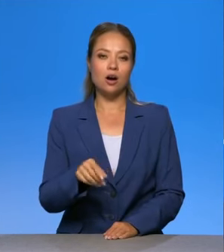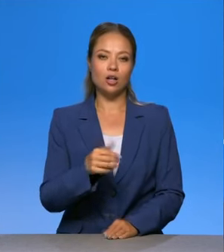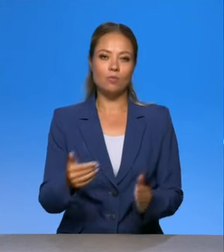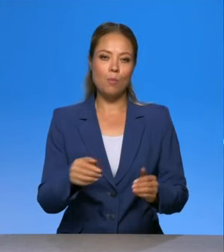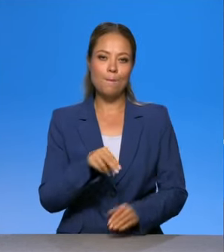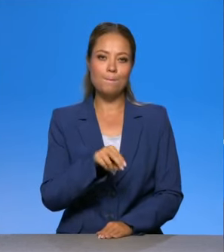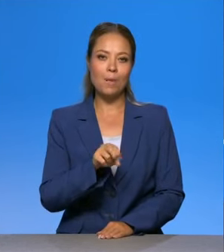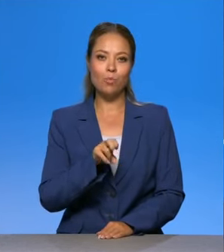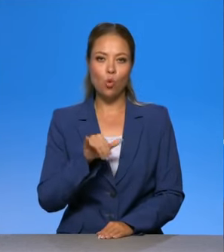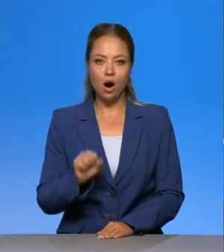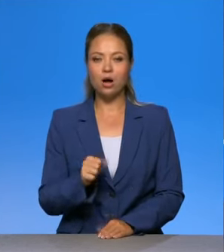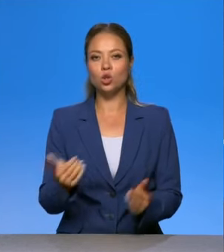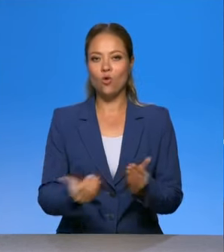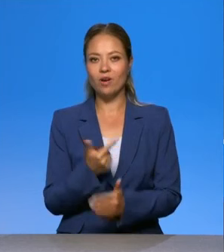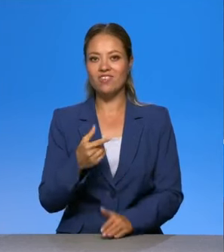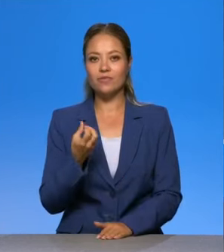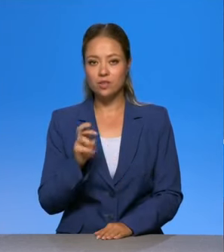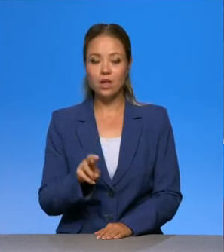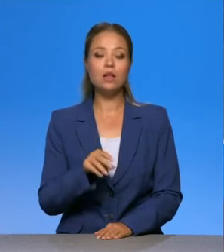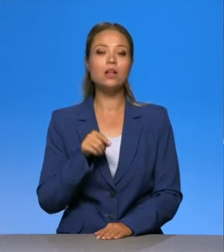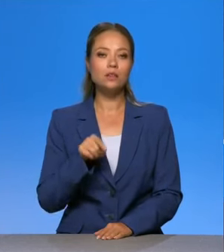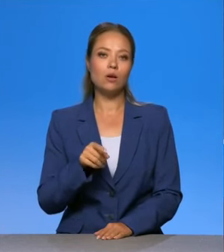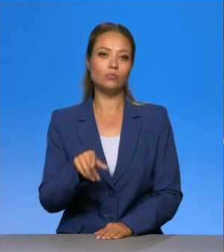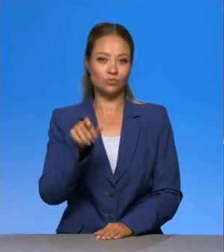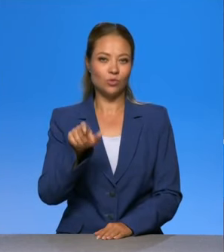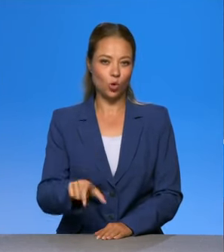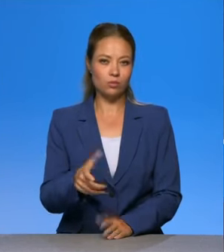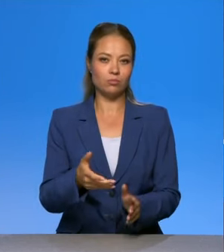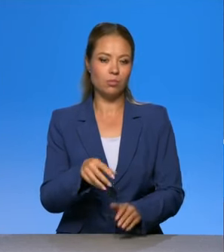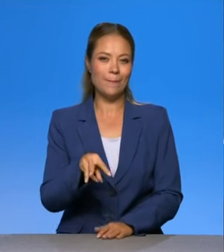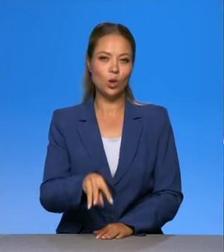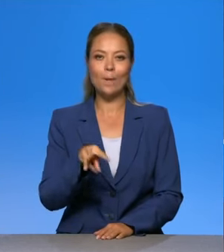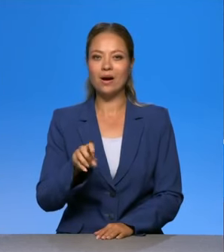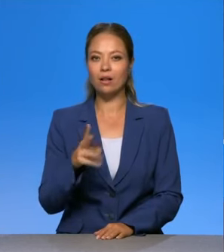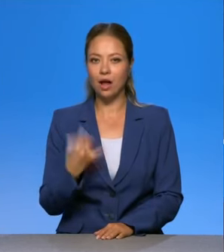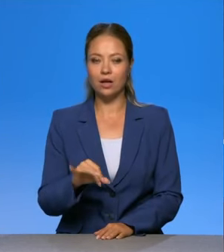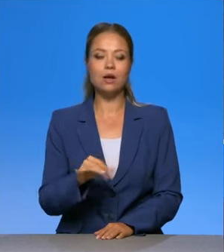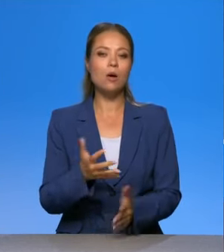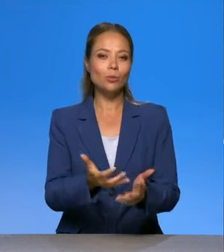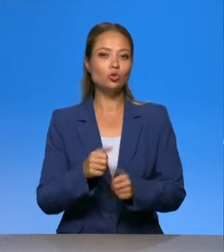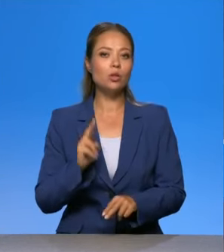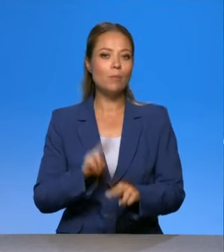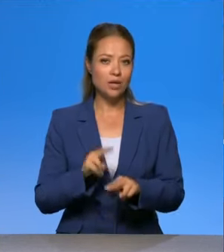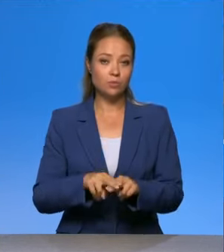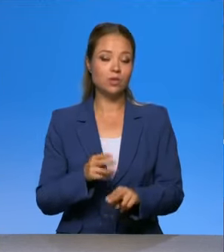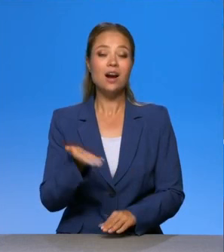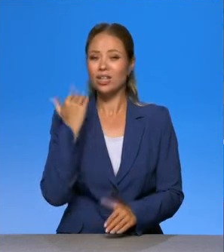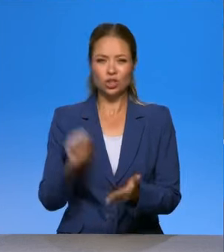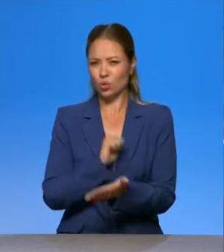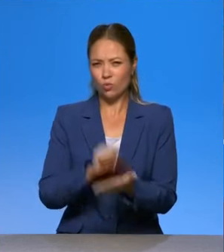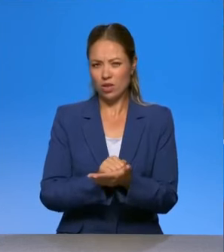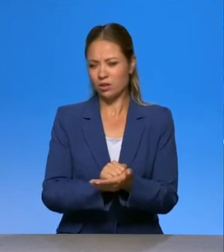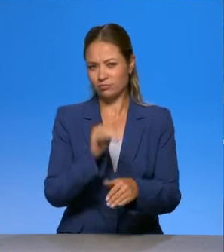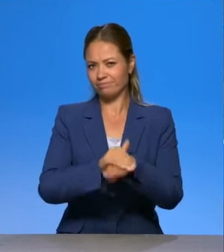представила и подтверждающих, вы знаете, ну, документов каких-то сильно подтверждающих раньше и не было, но